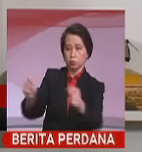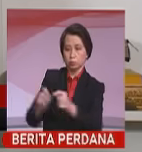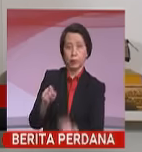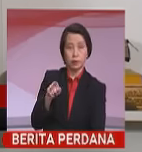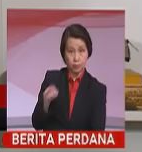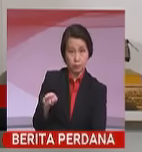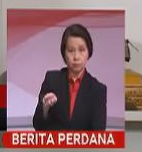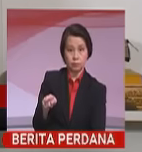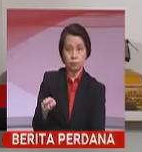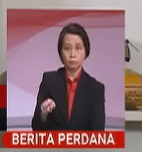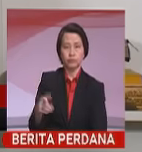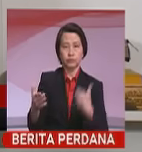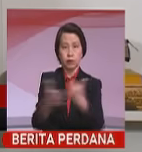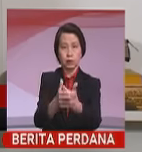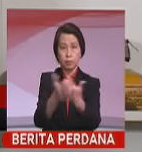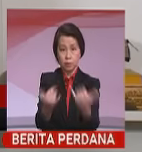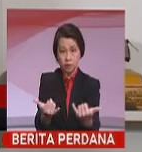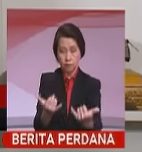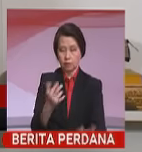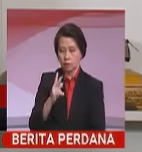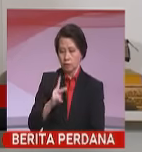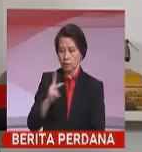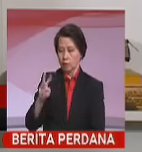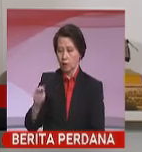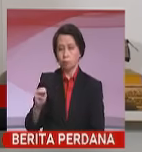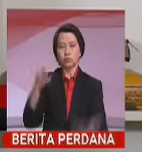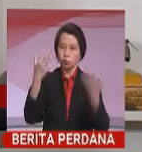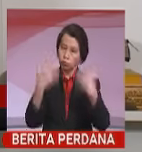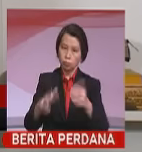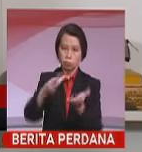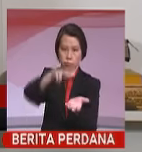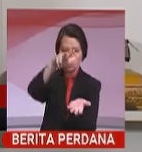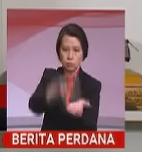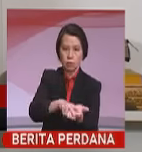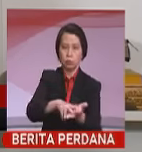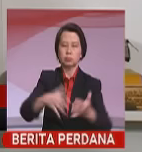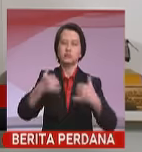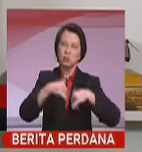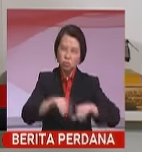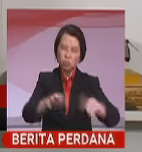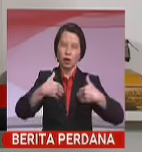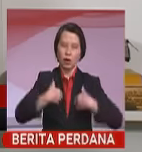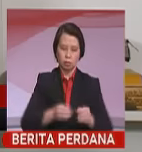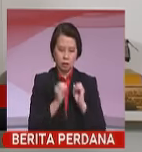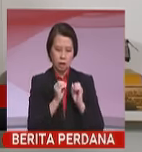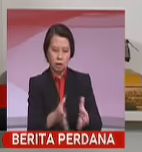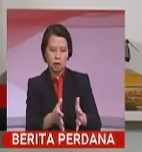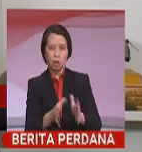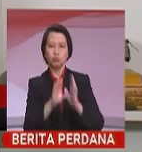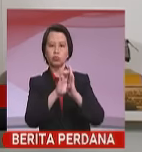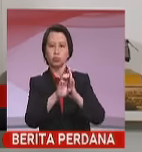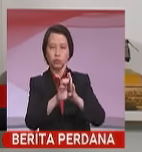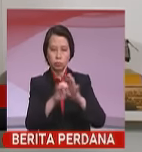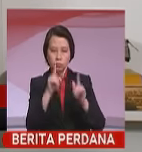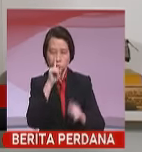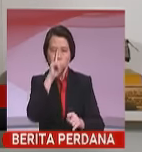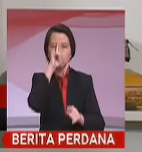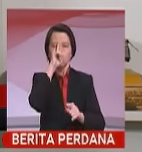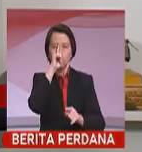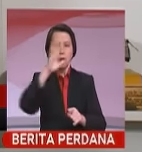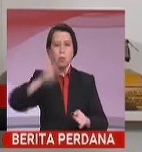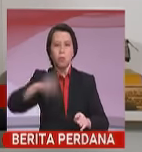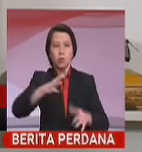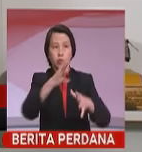ini. Sehingga kini KKM telah mengesahkan masih terdapat baki sampel saringan yang